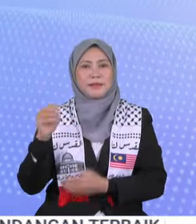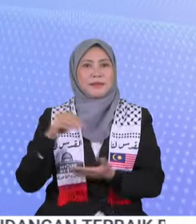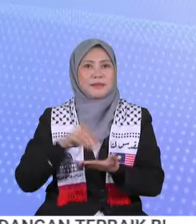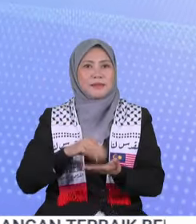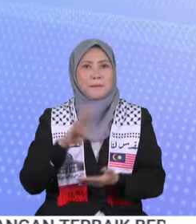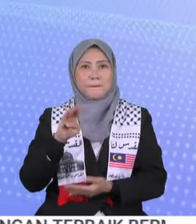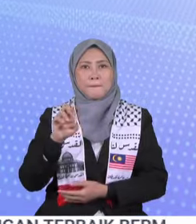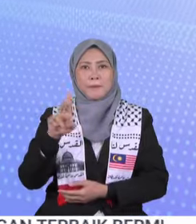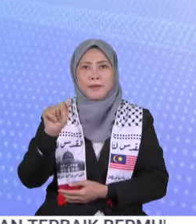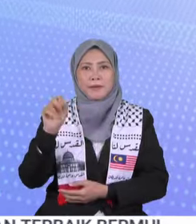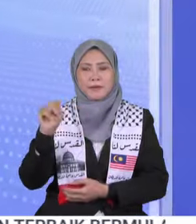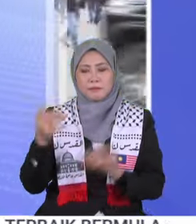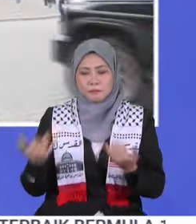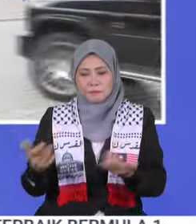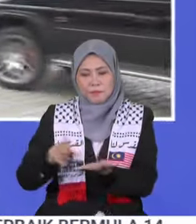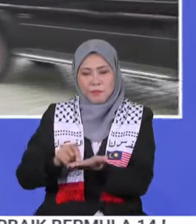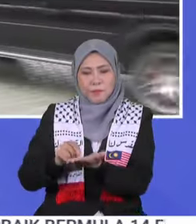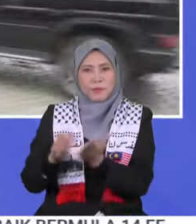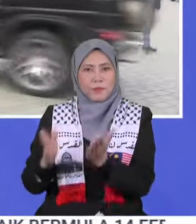Salwa Yusof.